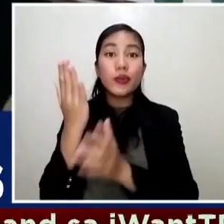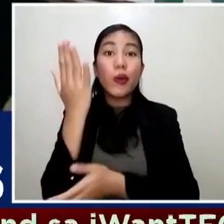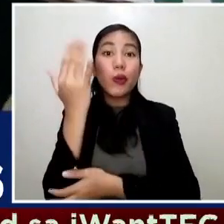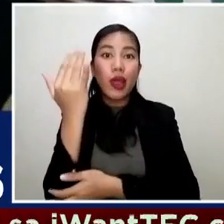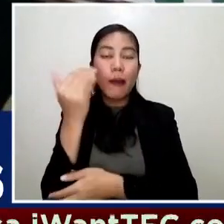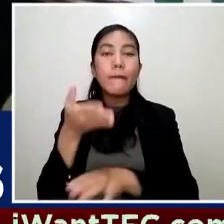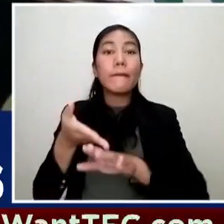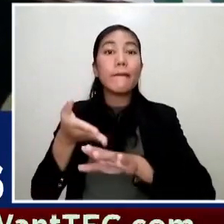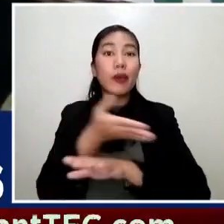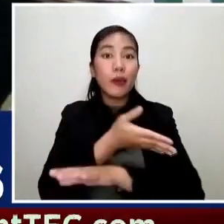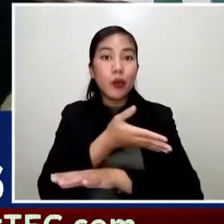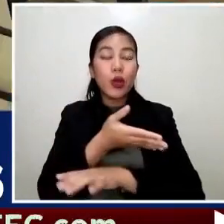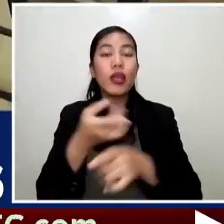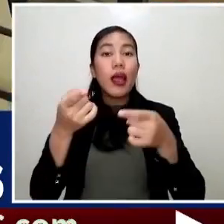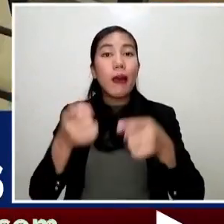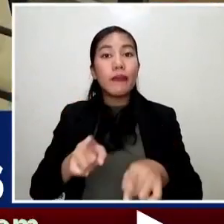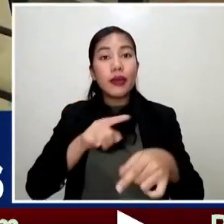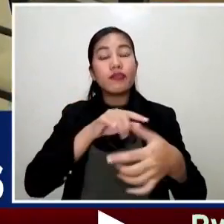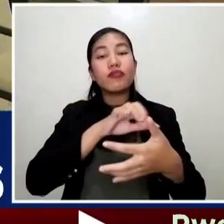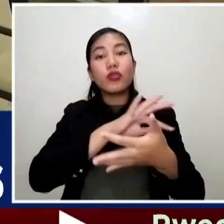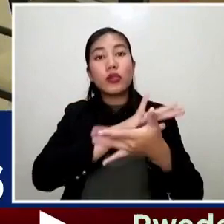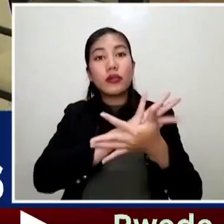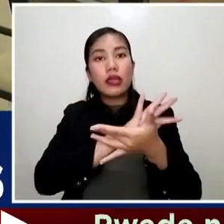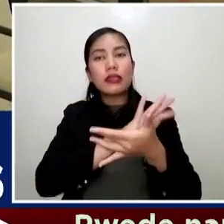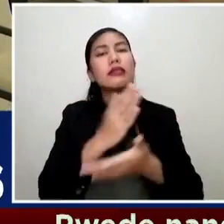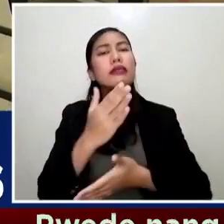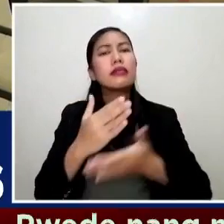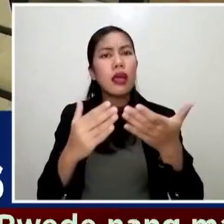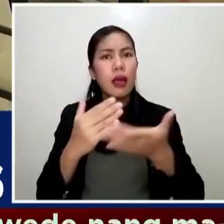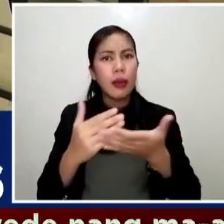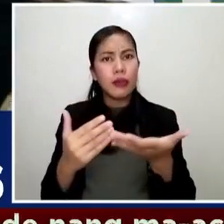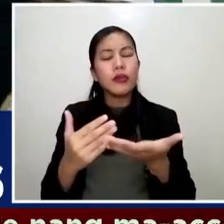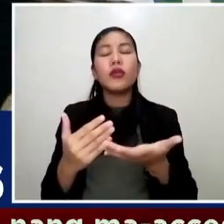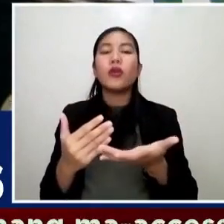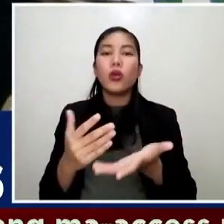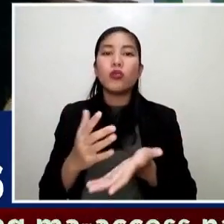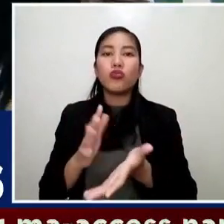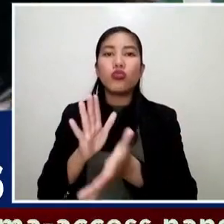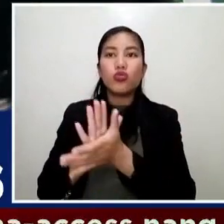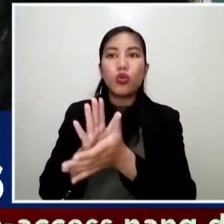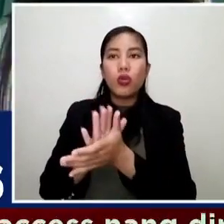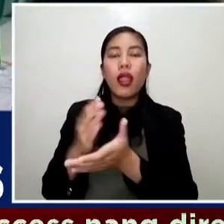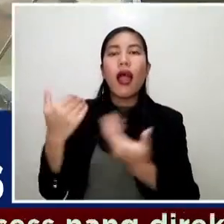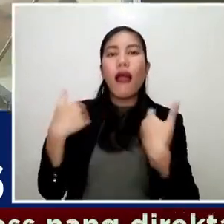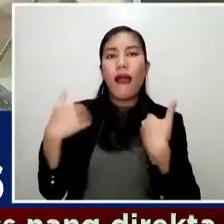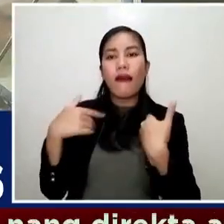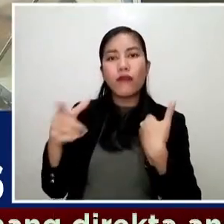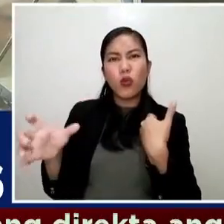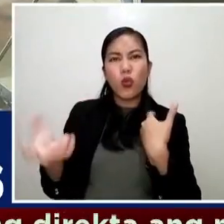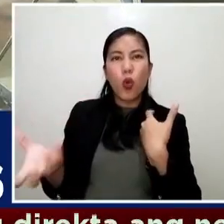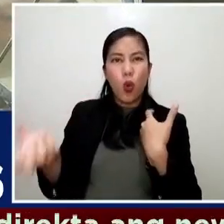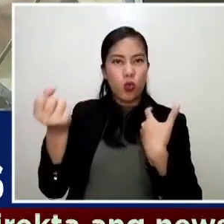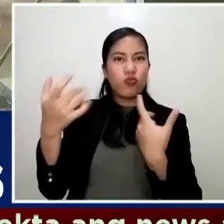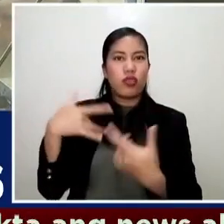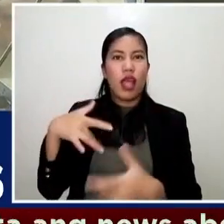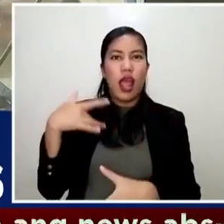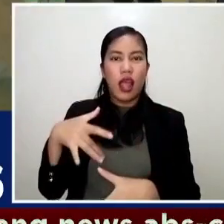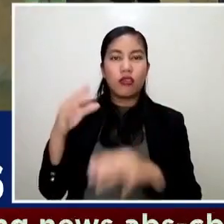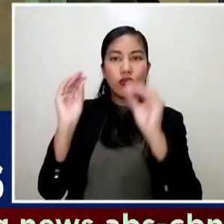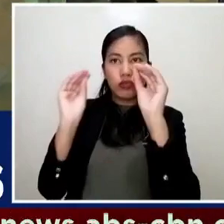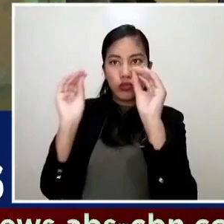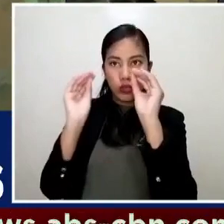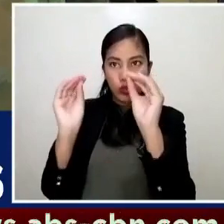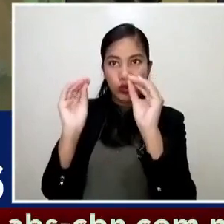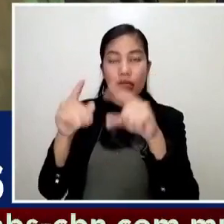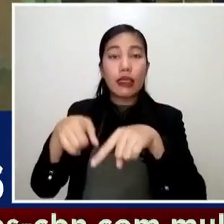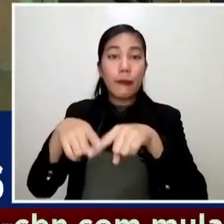pandemya, may ilang eskwelahan na mayroong remote learning depende sa kurso ng mga estudyante. Noong Marso po,